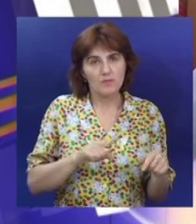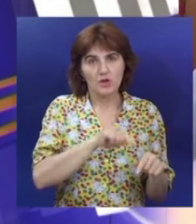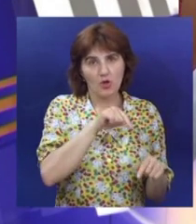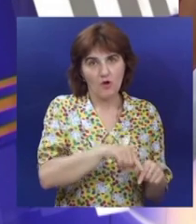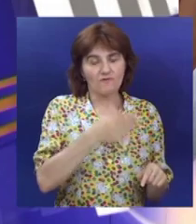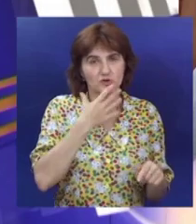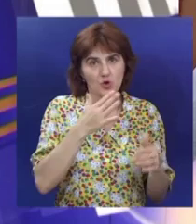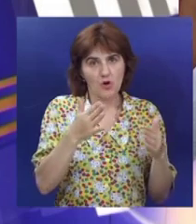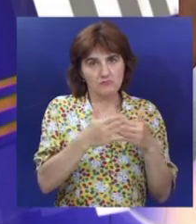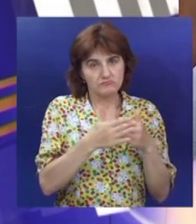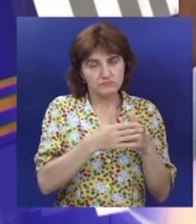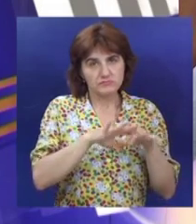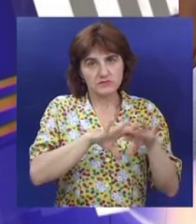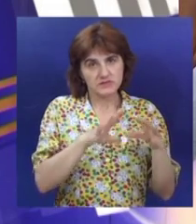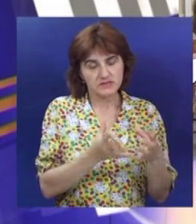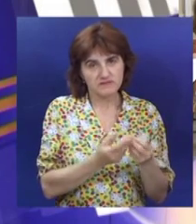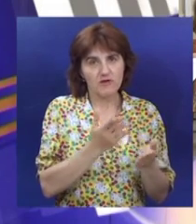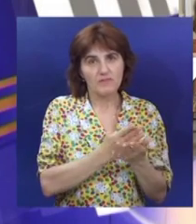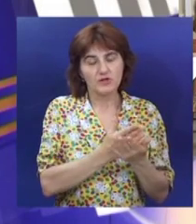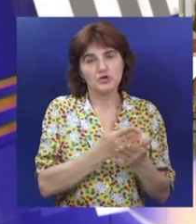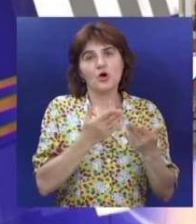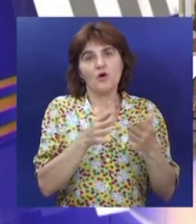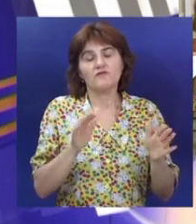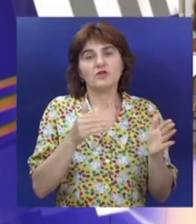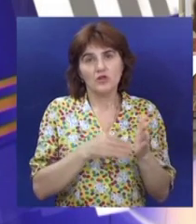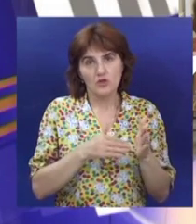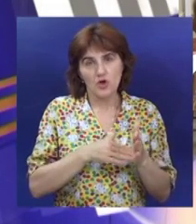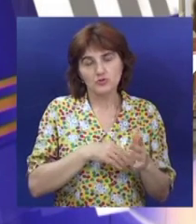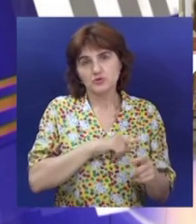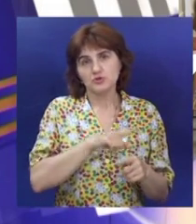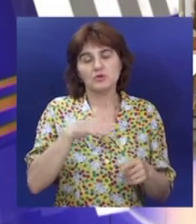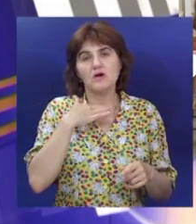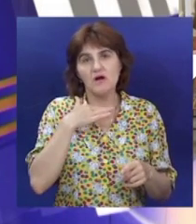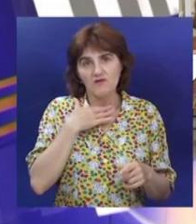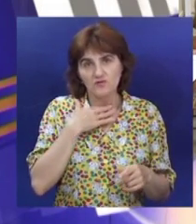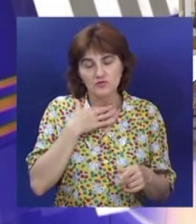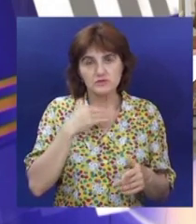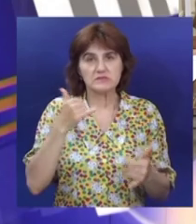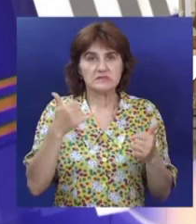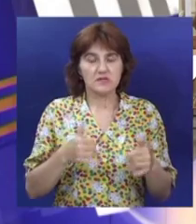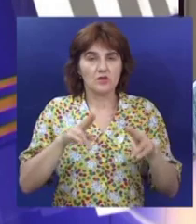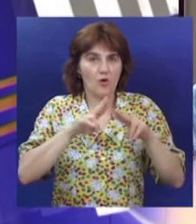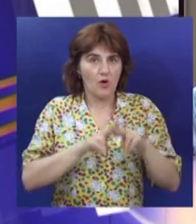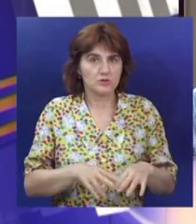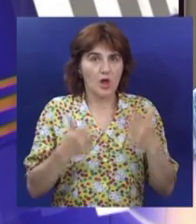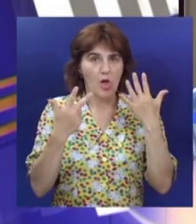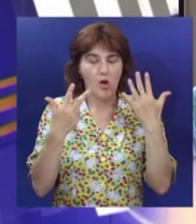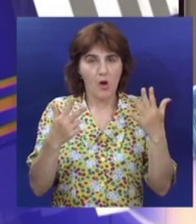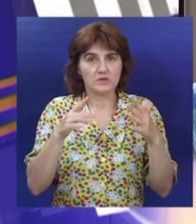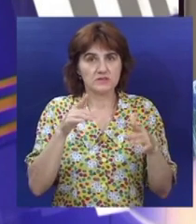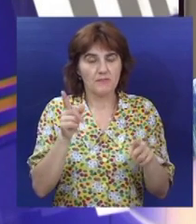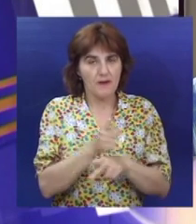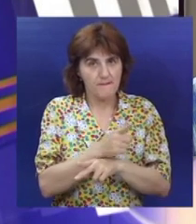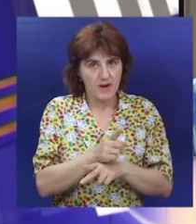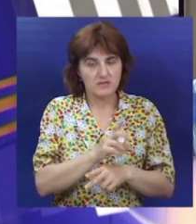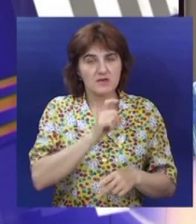sva odeljenja koja su planirana za novu školsku godinu bit će otvorena. Ostalo je neraspoređenih mesta, trenutno je ostalo 8